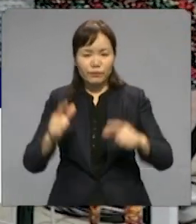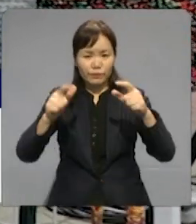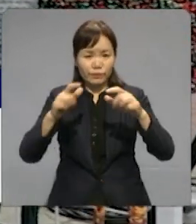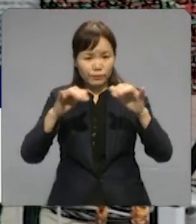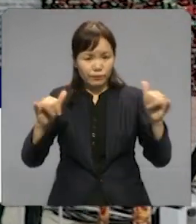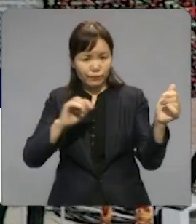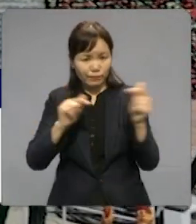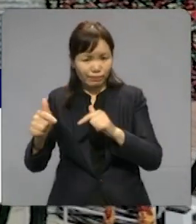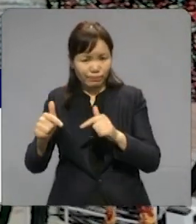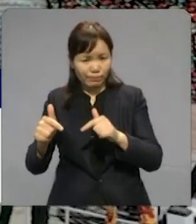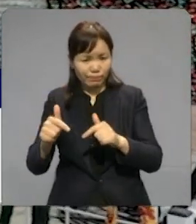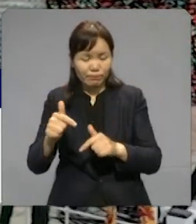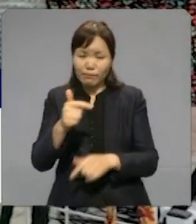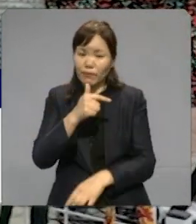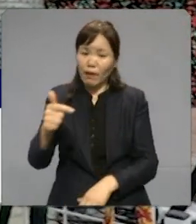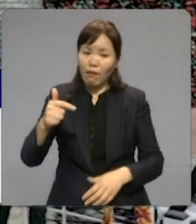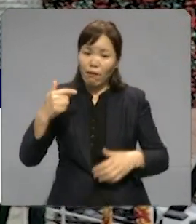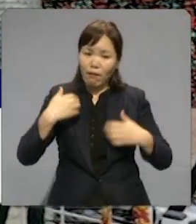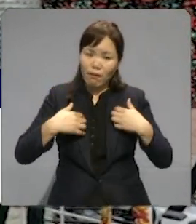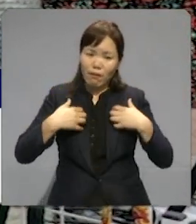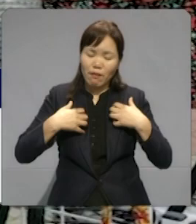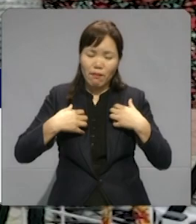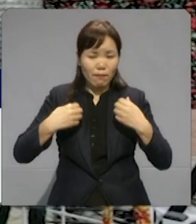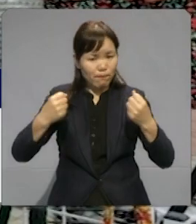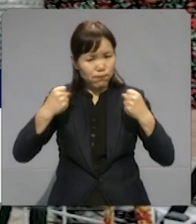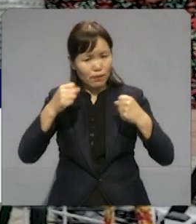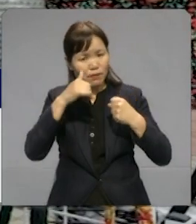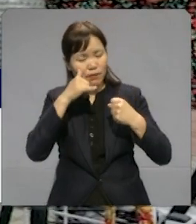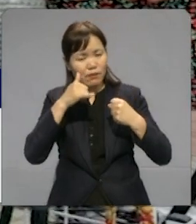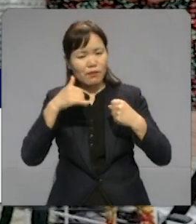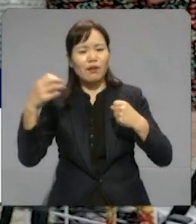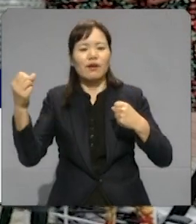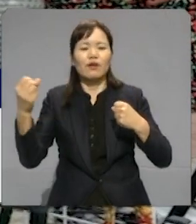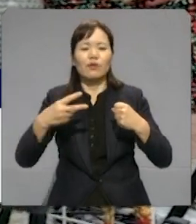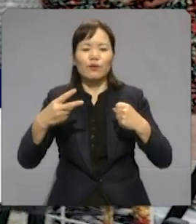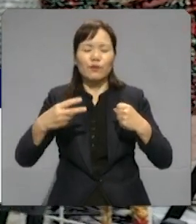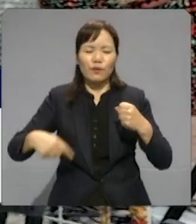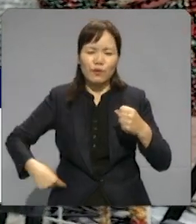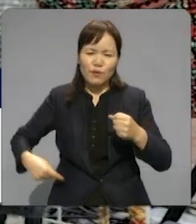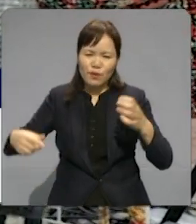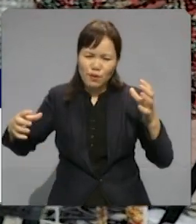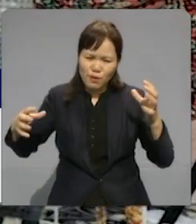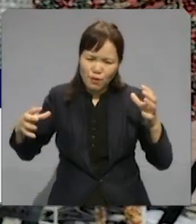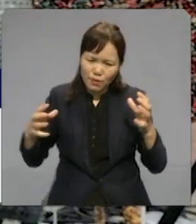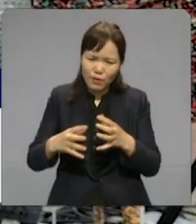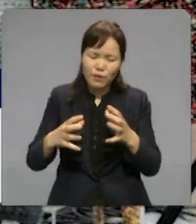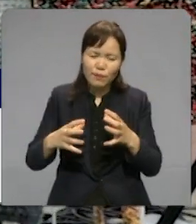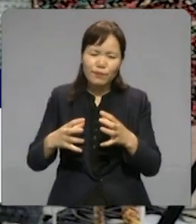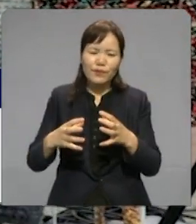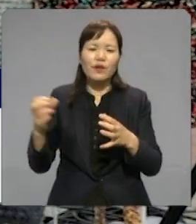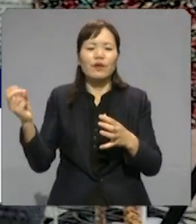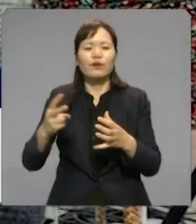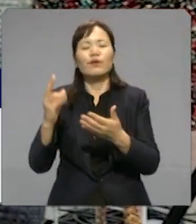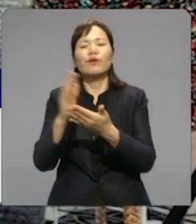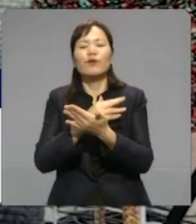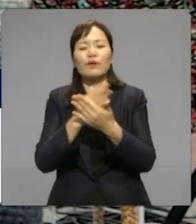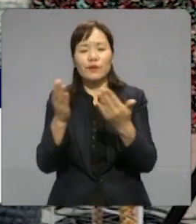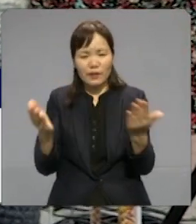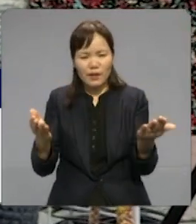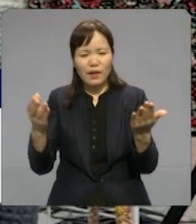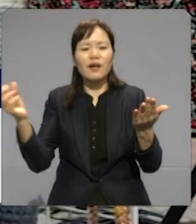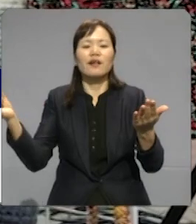주민들이 굉장히 활기차다고 할까? 활기찬 기분이 있었고요. 그리고 또한 가지는